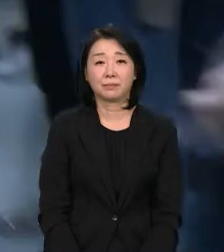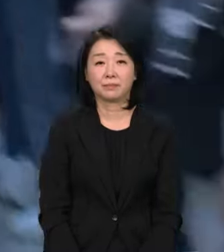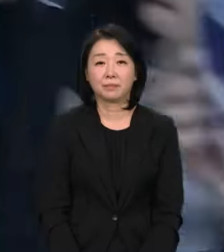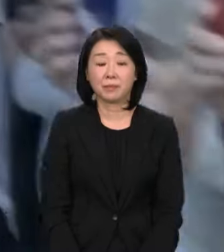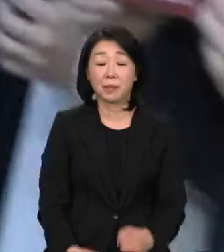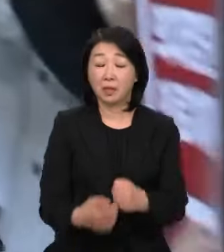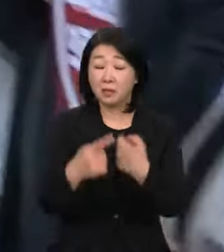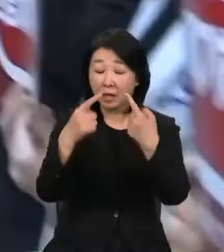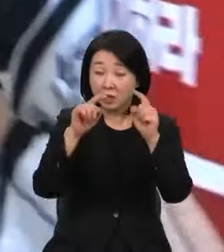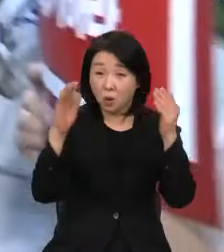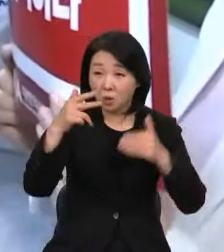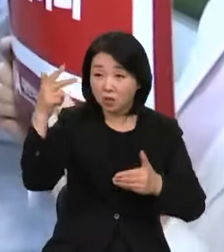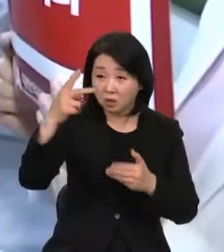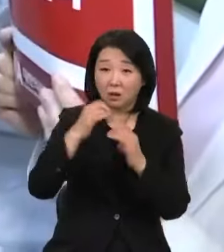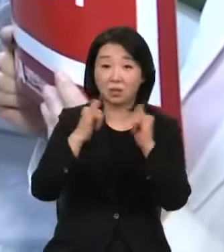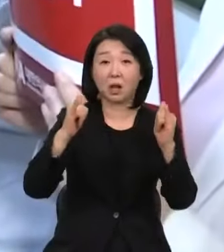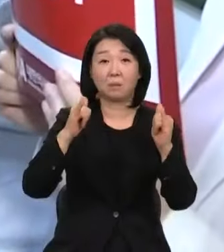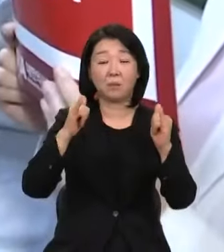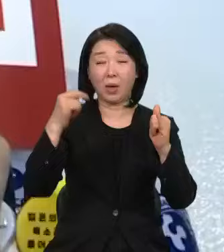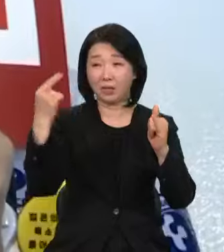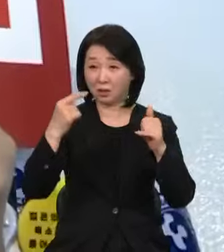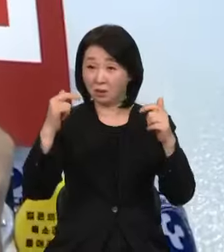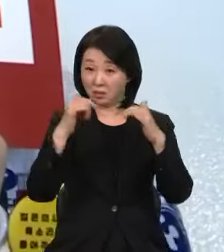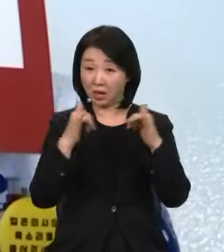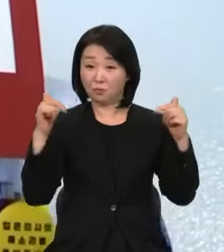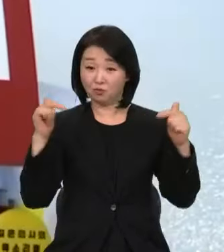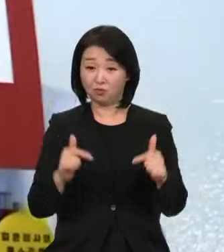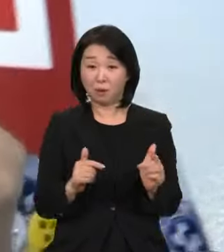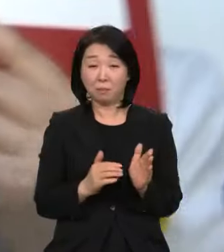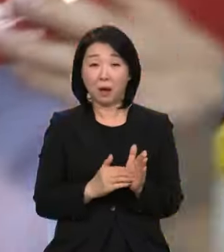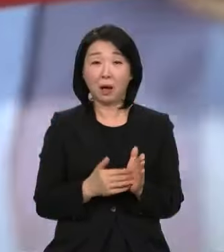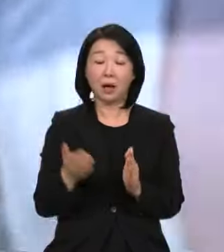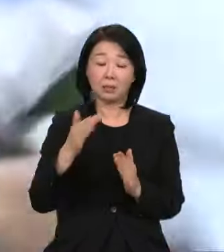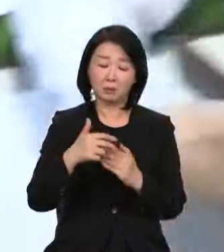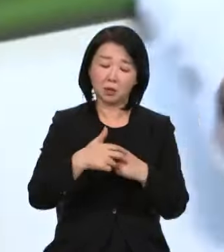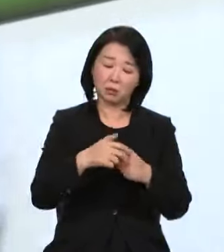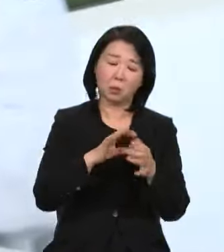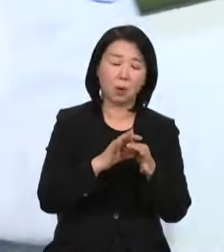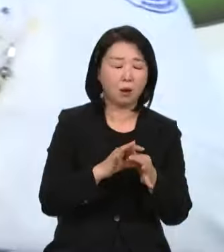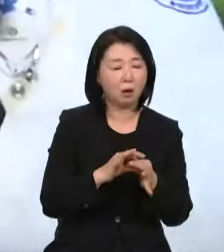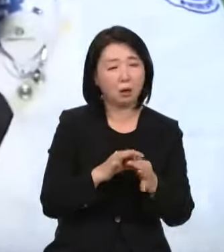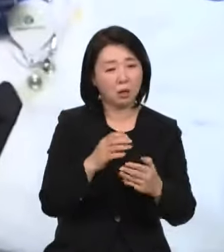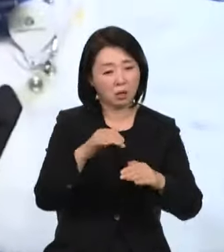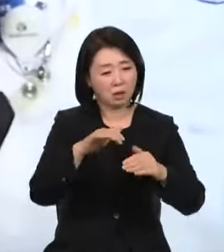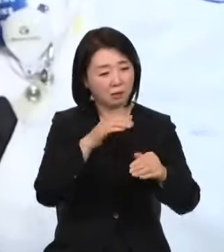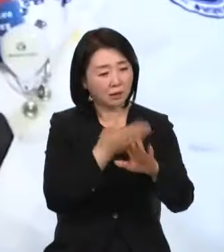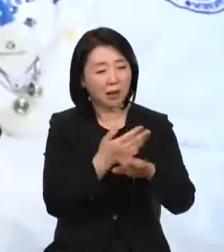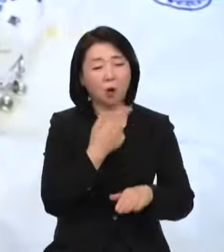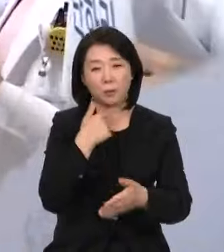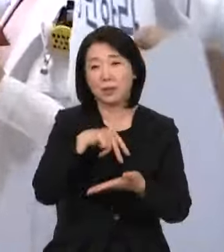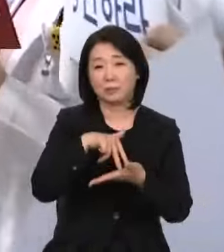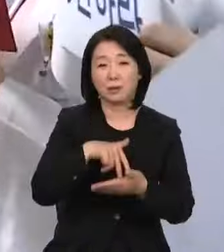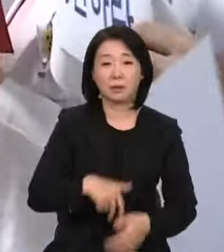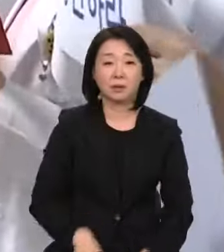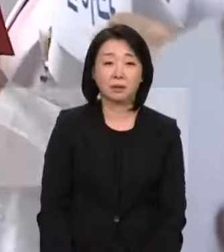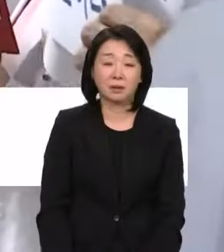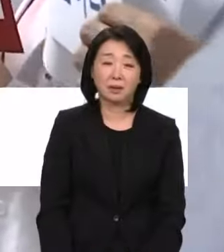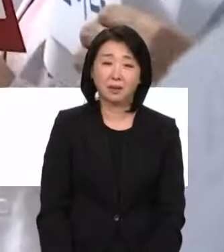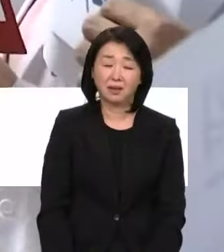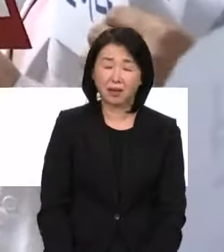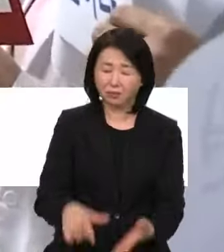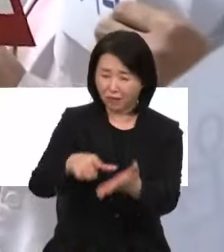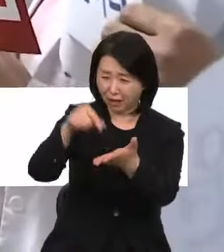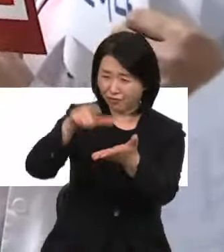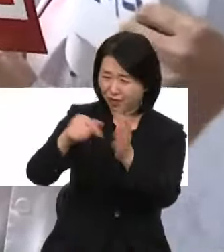의대 정원이 2천 명에서 최대 1천 명으로 줄어들더라도 의료계는 달라진 게 없다는 입장입니다. 주먹구구식으로